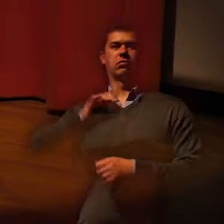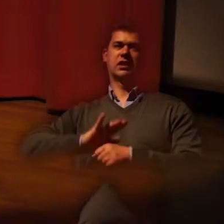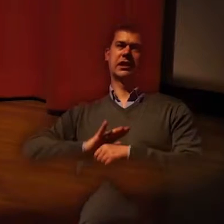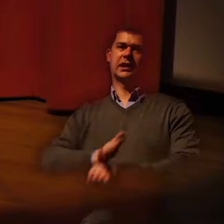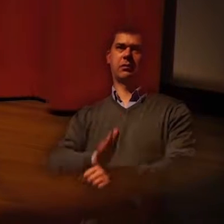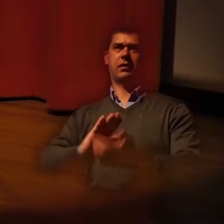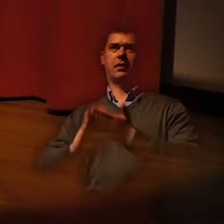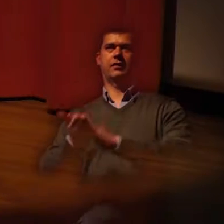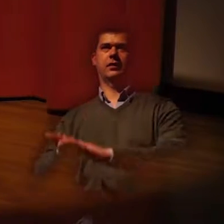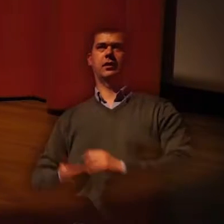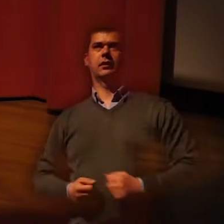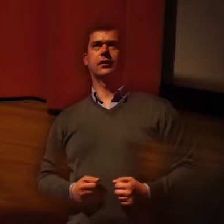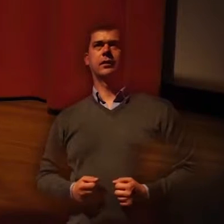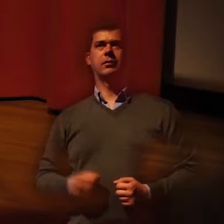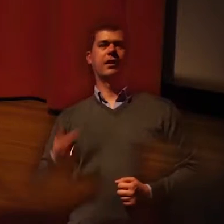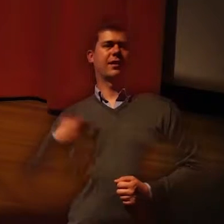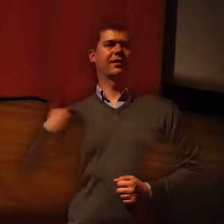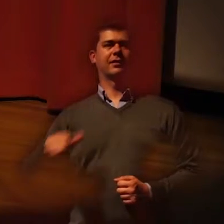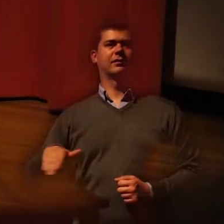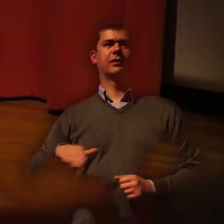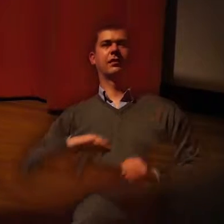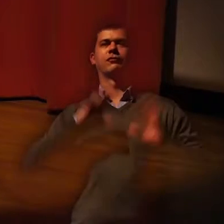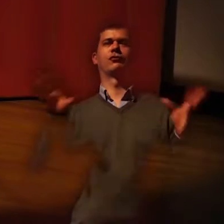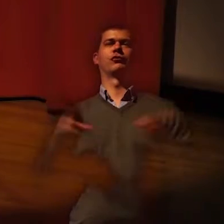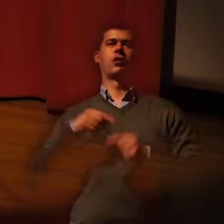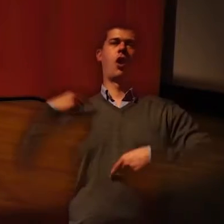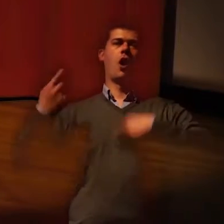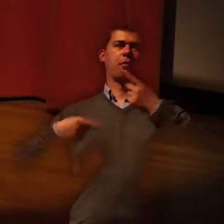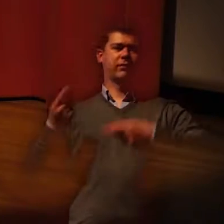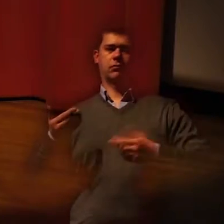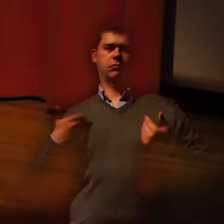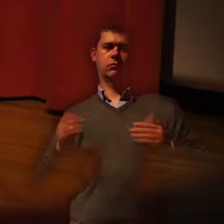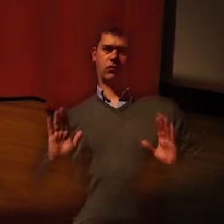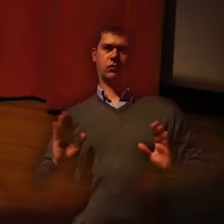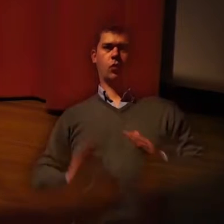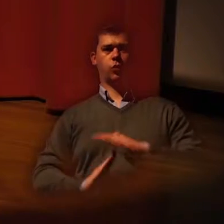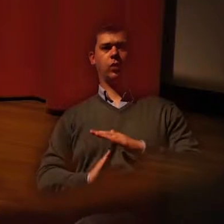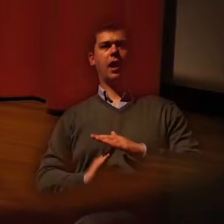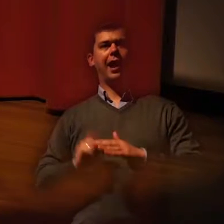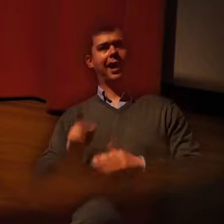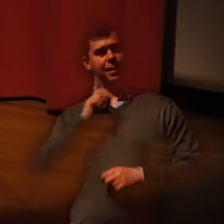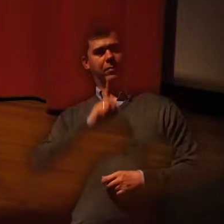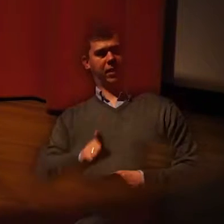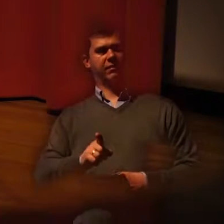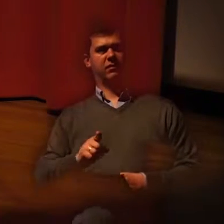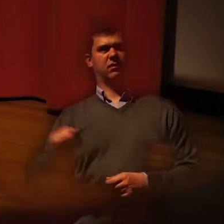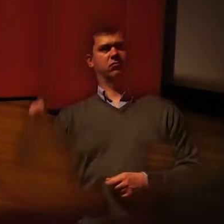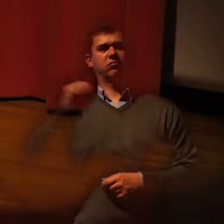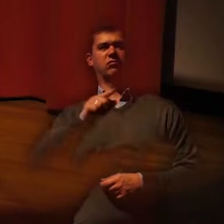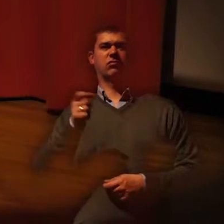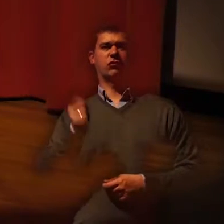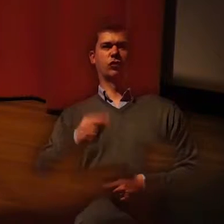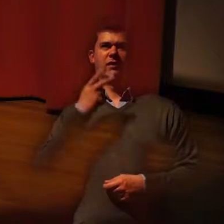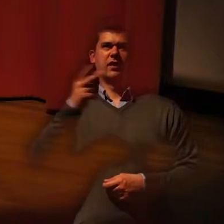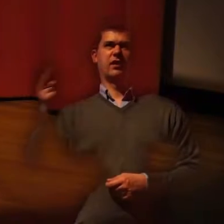szkole do czynienia Nie będę tutaj więcej się nad tym zatrzymywać ale rzeczywiście to są